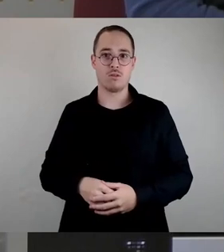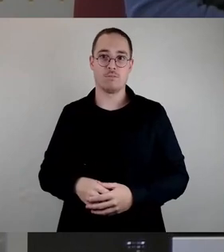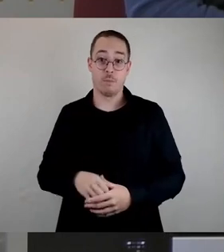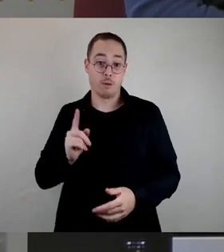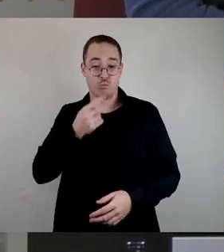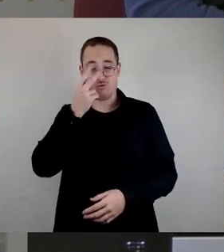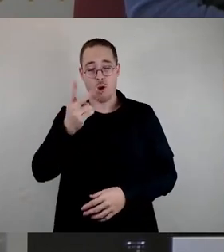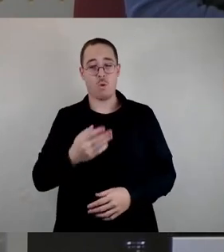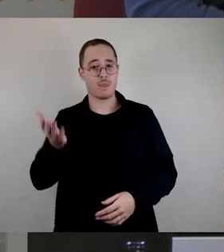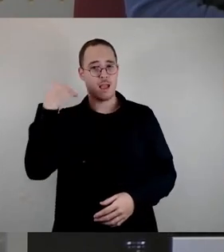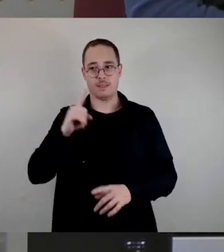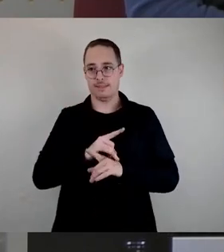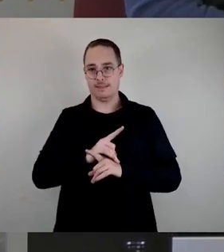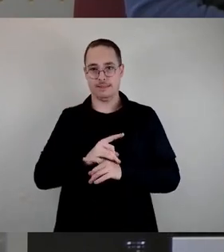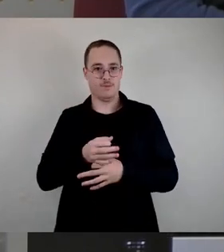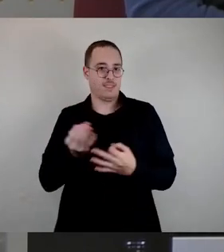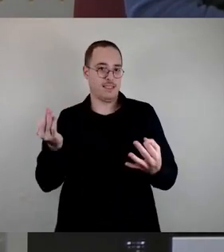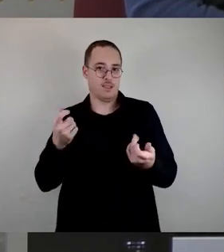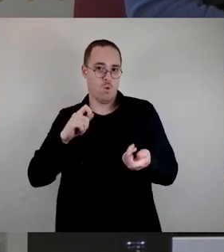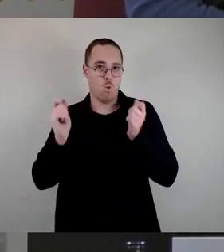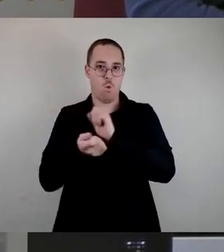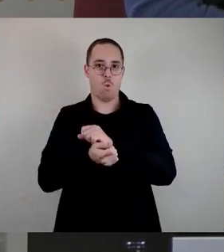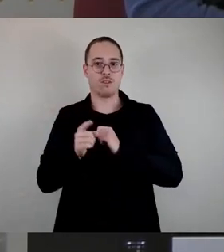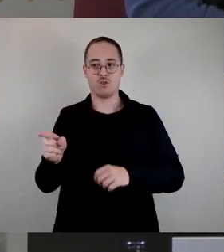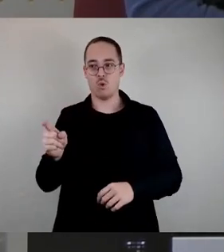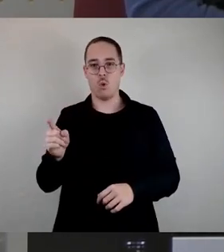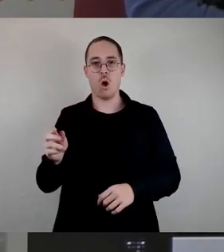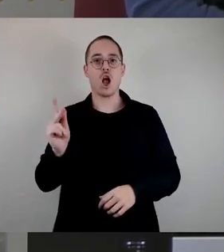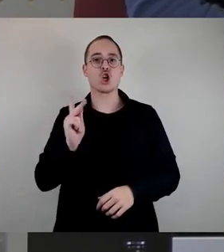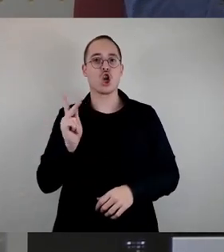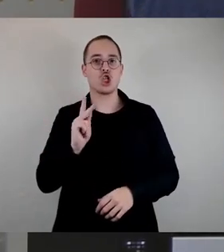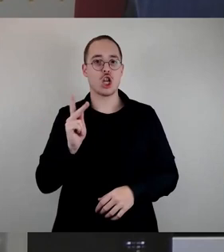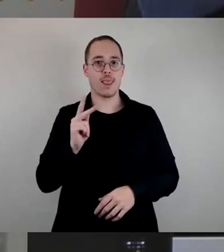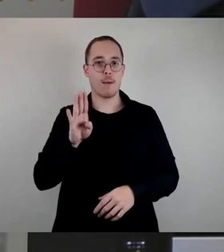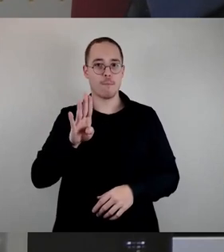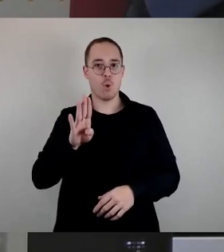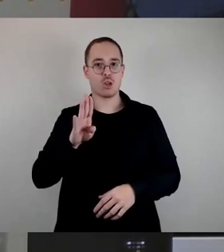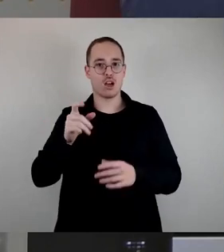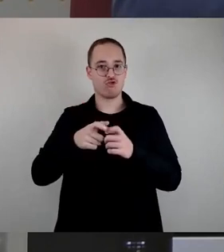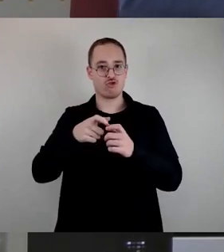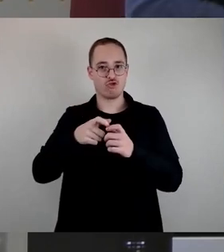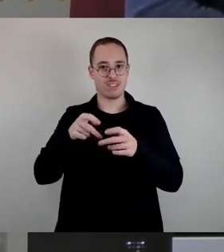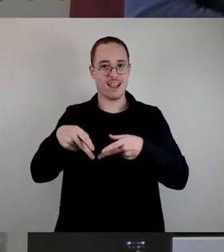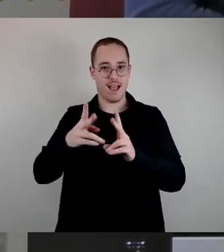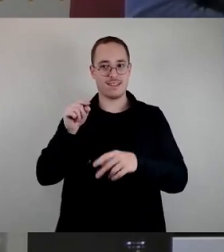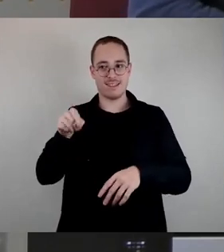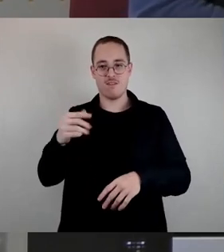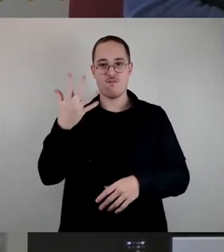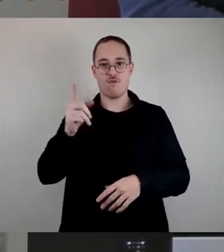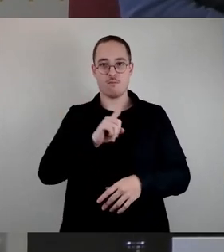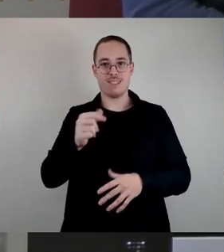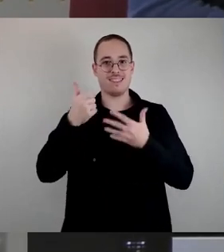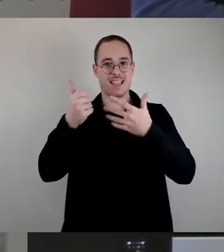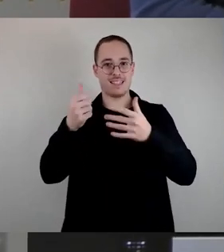dass man an der Kötschenbroder Straße am Watzke 5 bis 6 Meter über Straßenniveau rauskommt. Und das muss man irgendwie abwickeln,